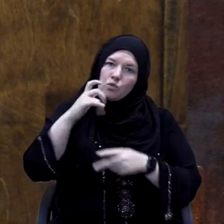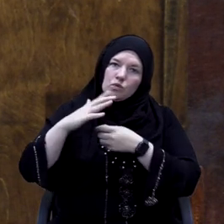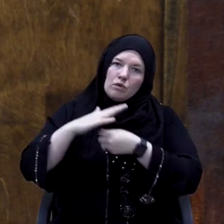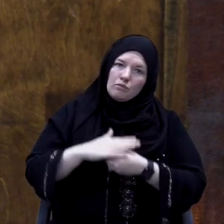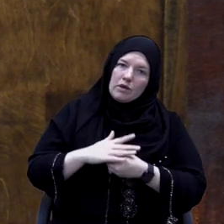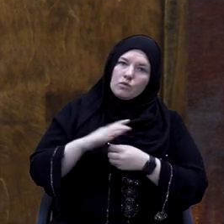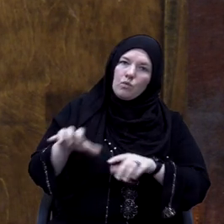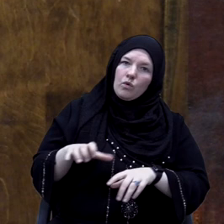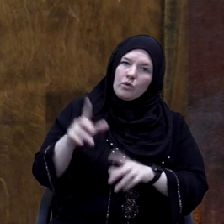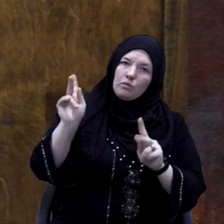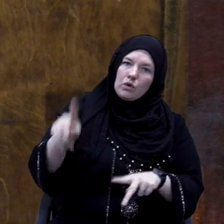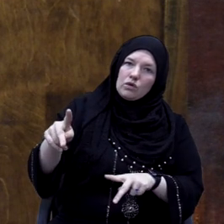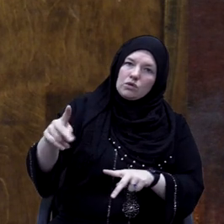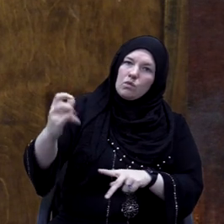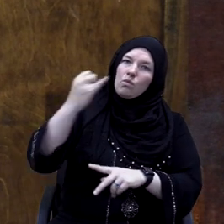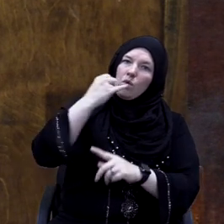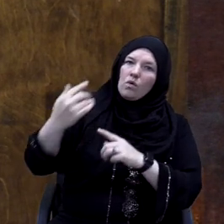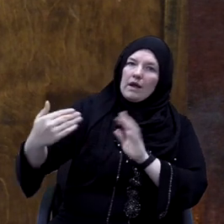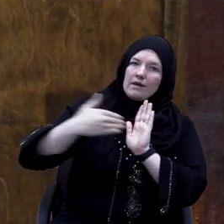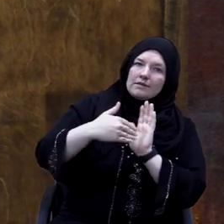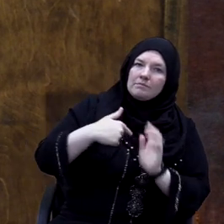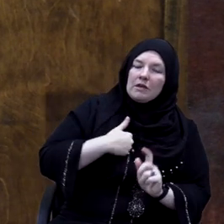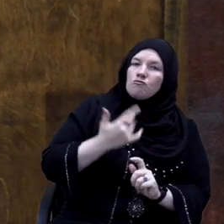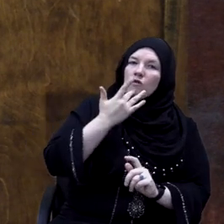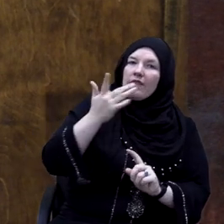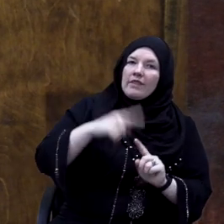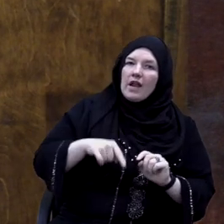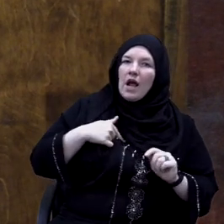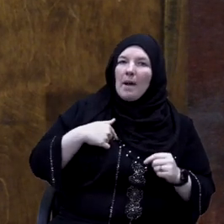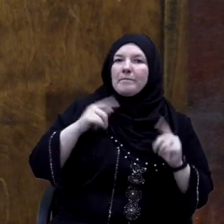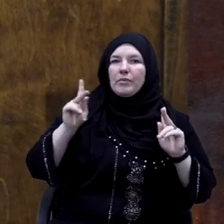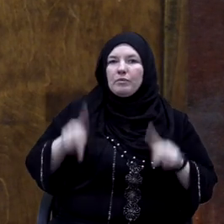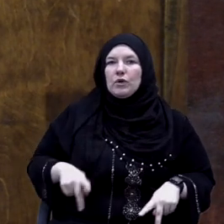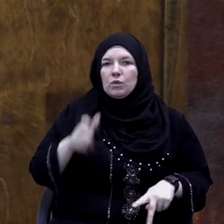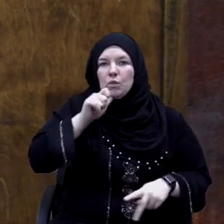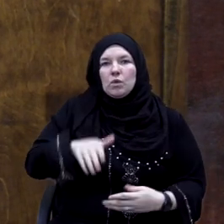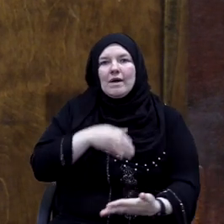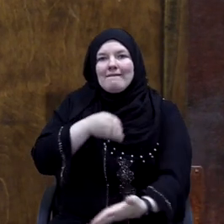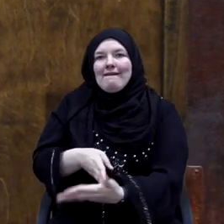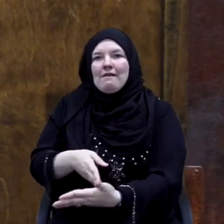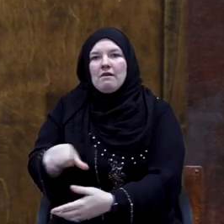أن تنام مظلوما خيرا من أن تنام ظالما.